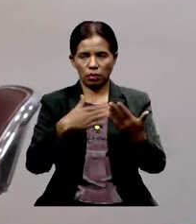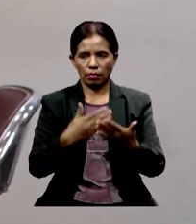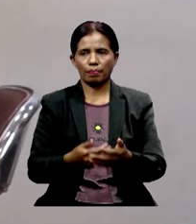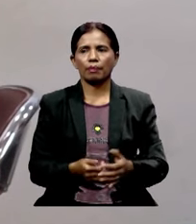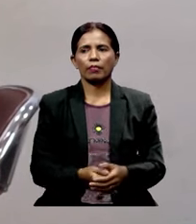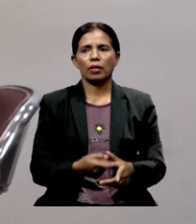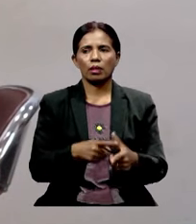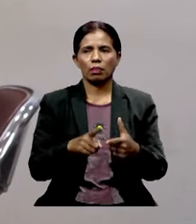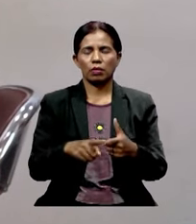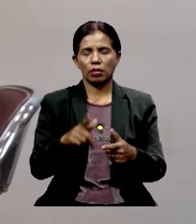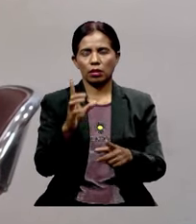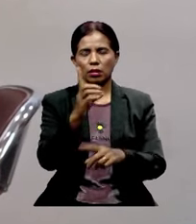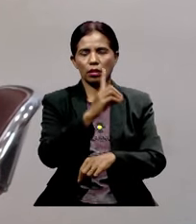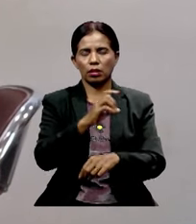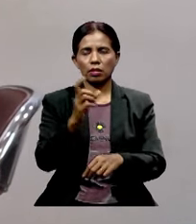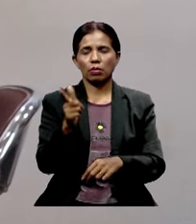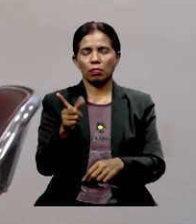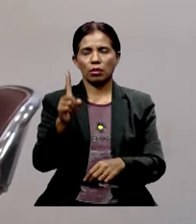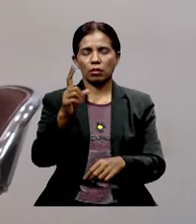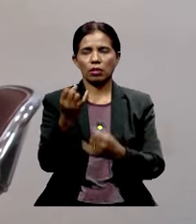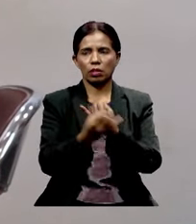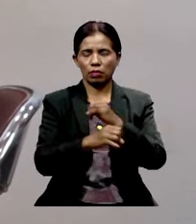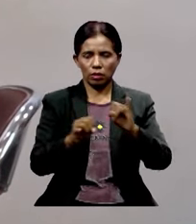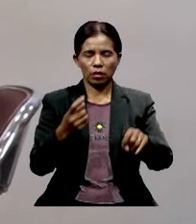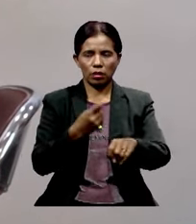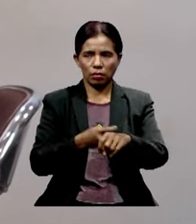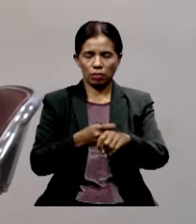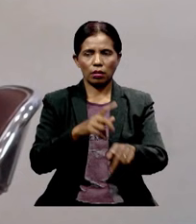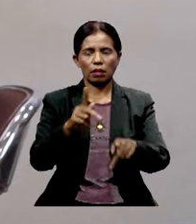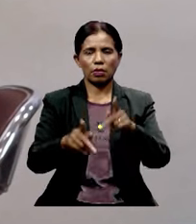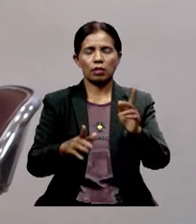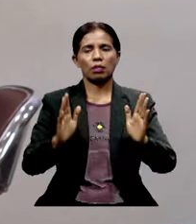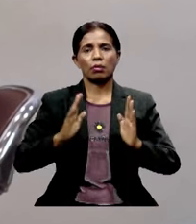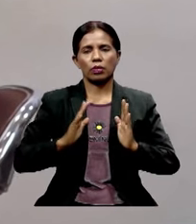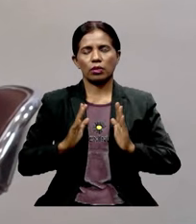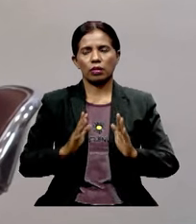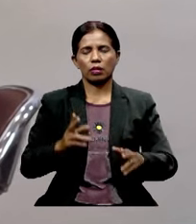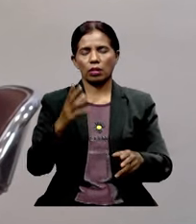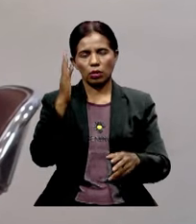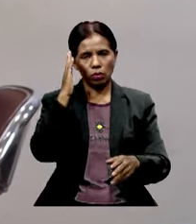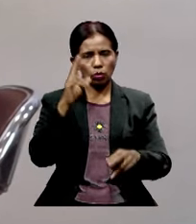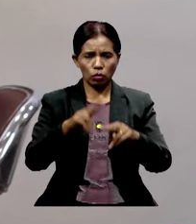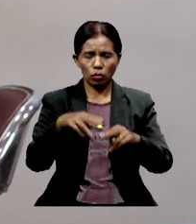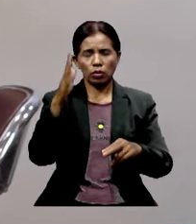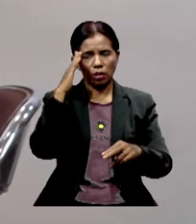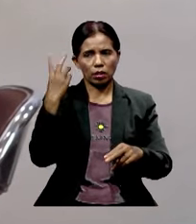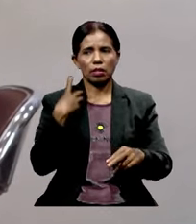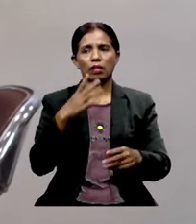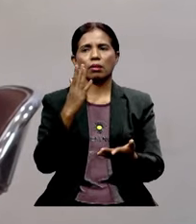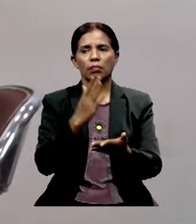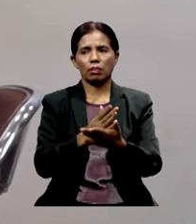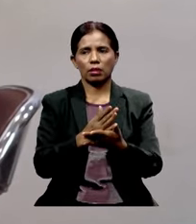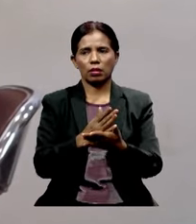nebe depois de 21 anos de independência ano ito to ano tempo ato boa ser tu hodi ano yung katak ito para na hobe